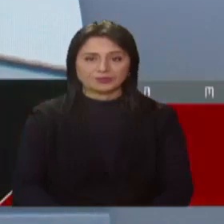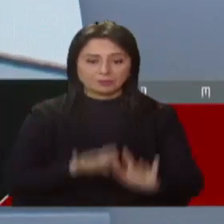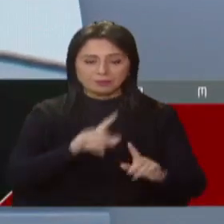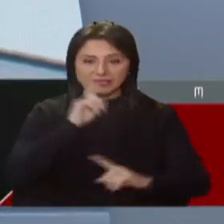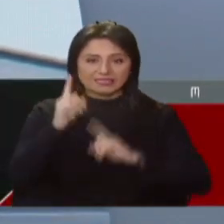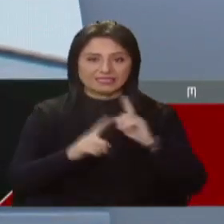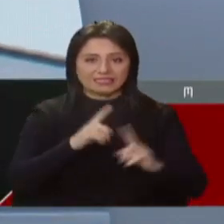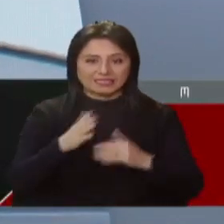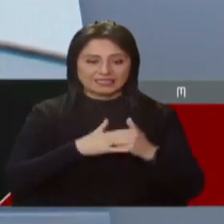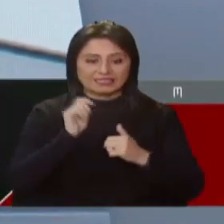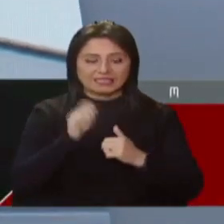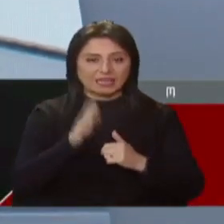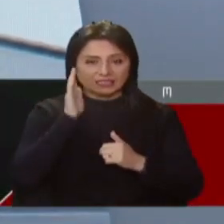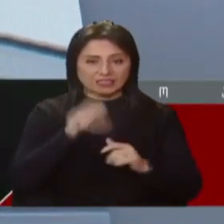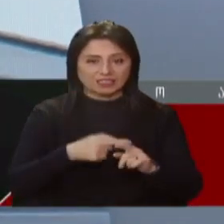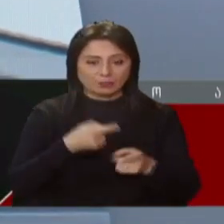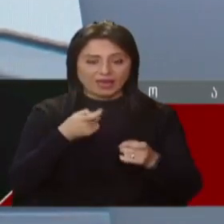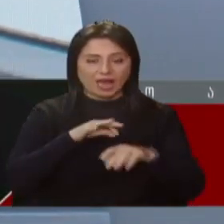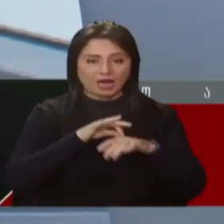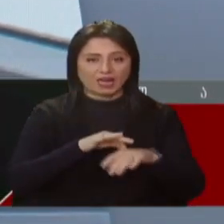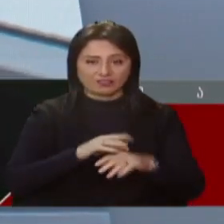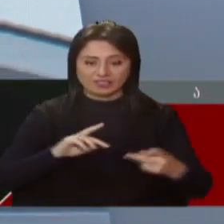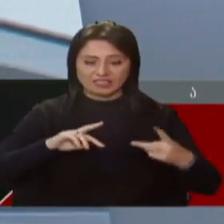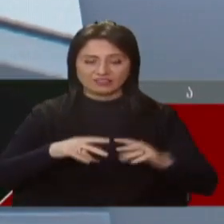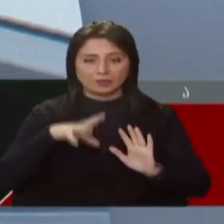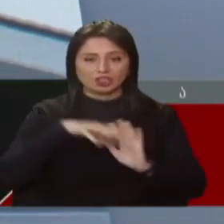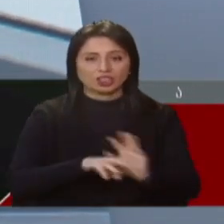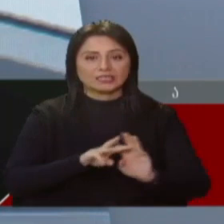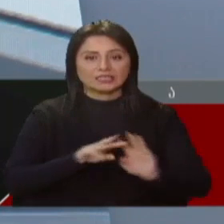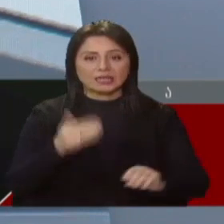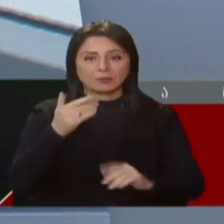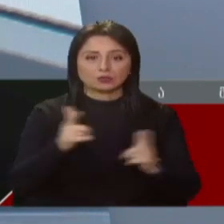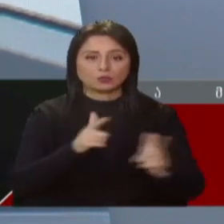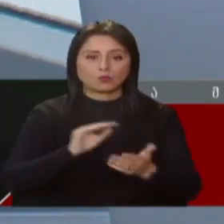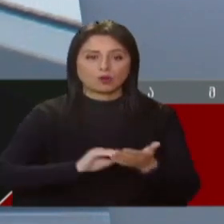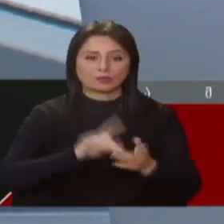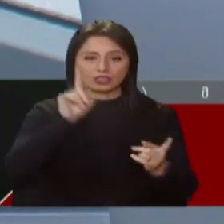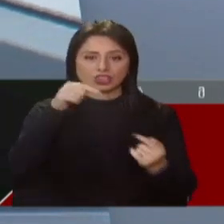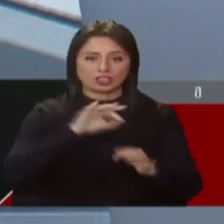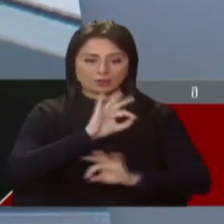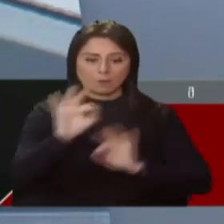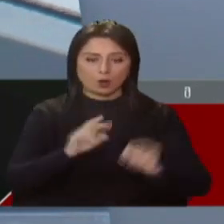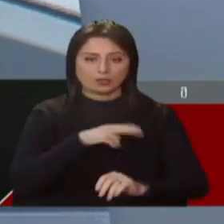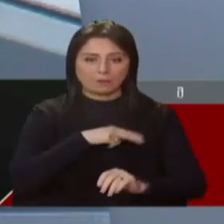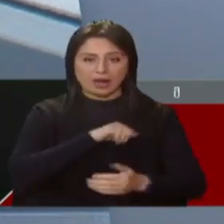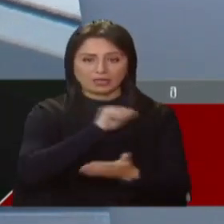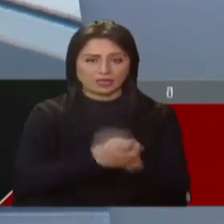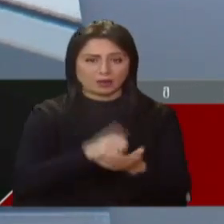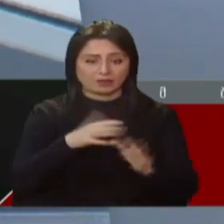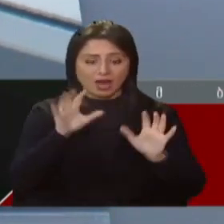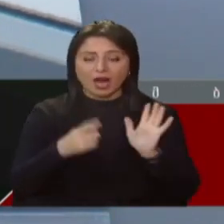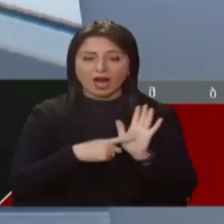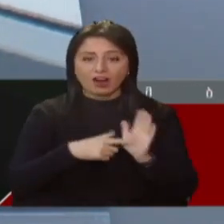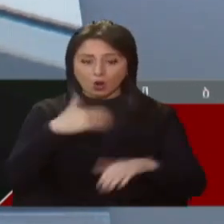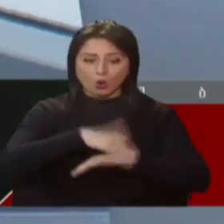Mindinare, lidan sancțe, bim ca să debat civiera, ristare bazat, sule, bebi, și ne gasa, vrea să am istrom muamzada și să vă amisi proiecte, ghi parlament, ma da, am câțea ca nu ni stan